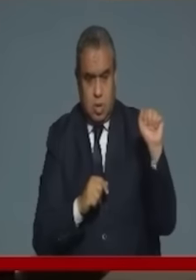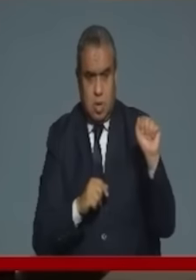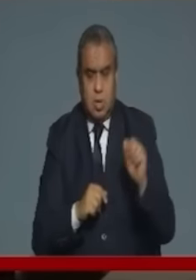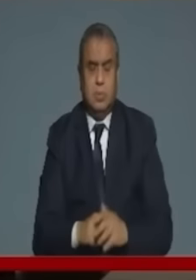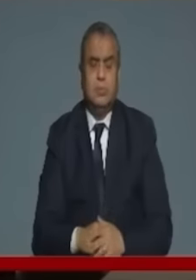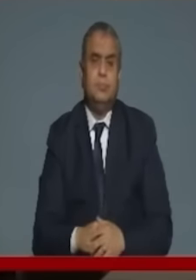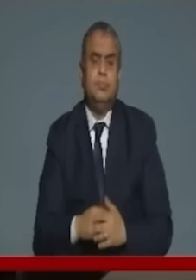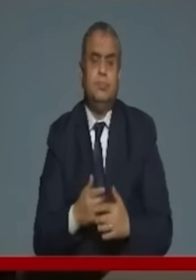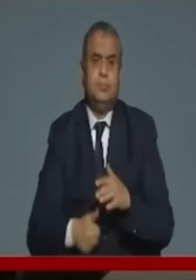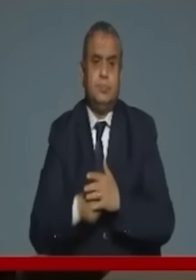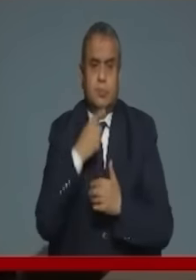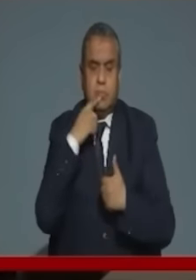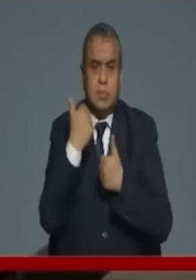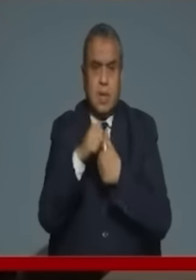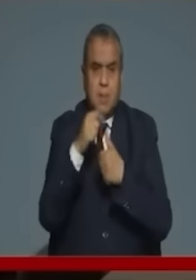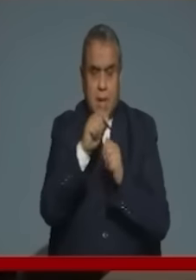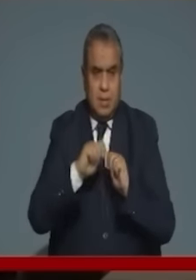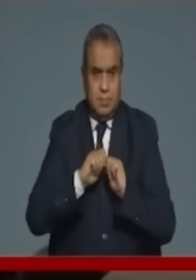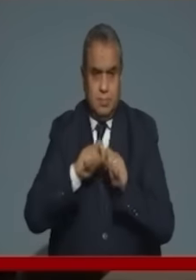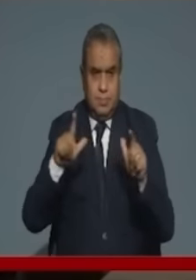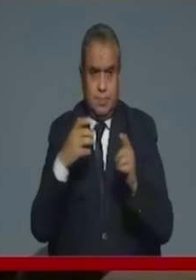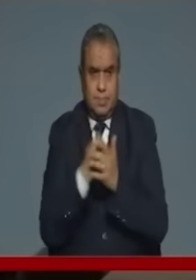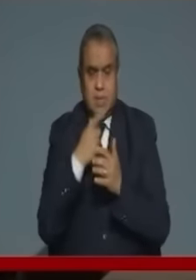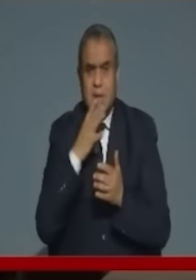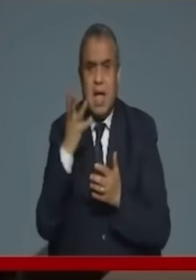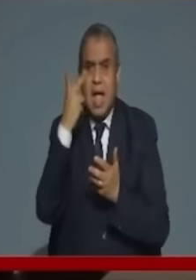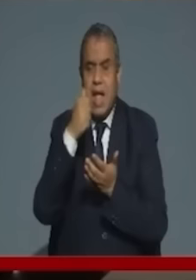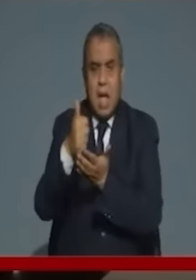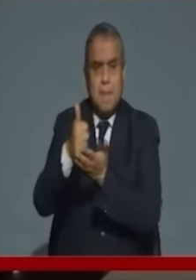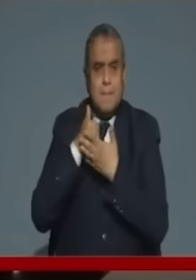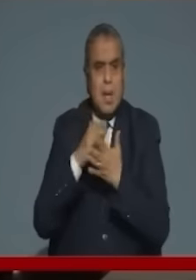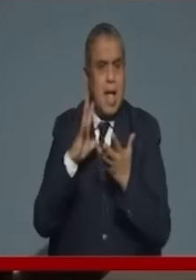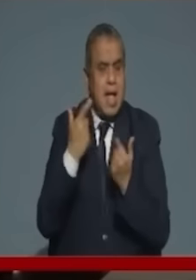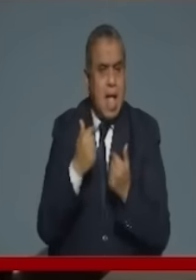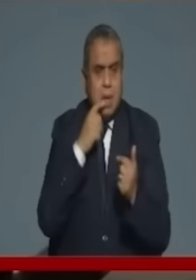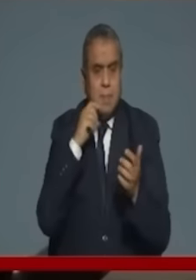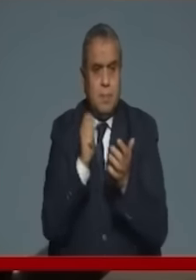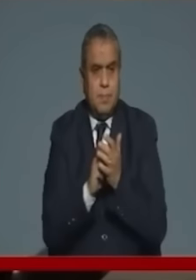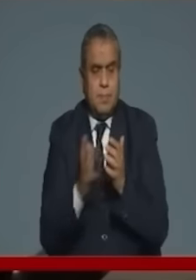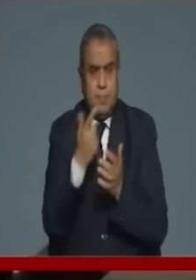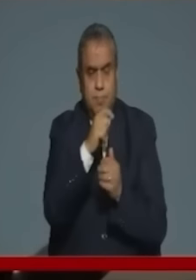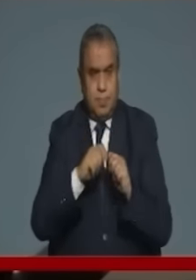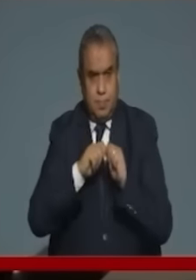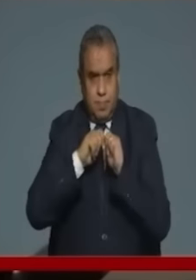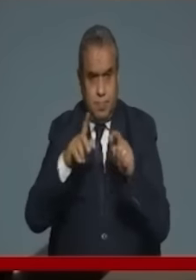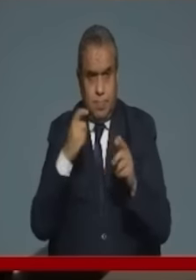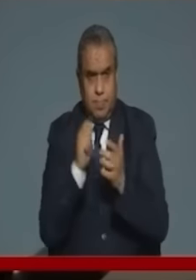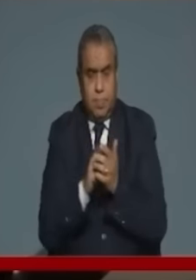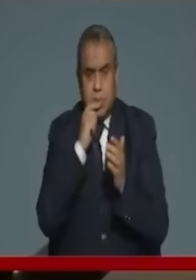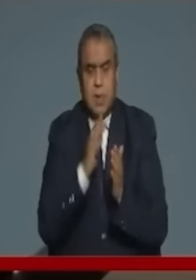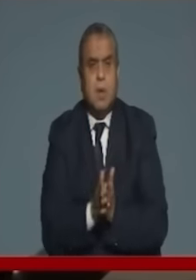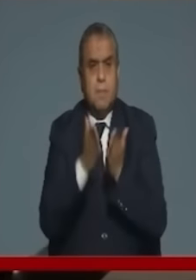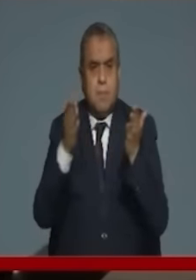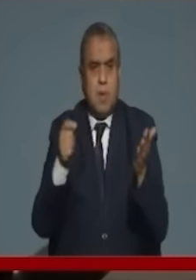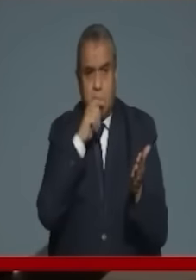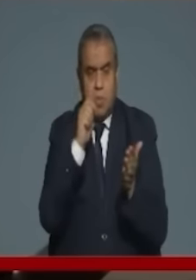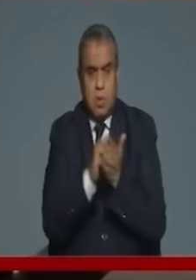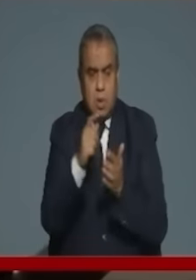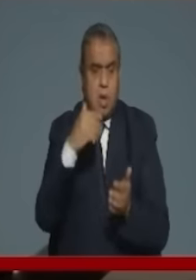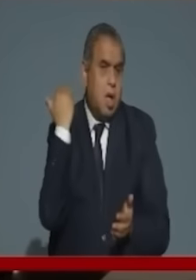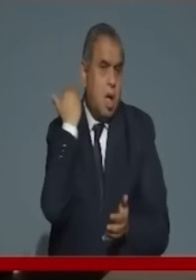يمكن يتبقى بس ان احنا نقول ايه وصل كذا وصل كذا وصل كذا، وعشان كده انا بدات بالكلام عشان تبقى الامور واضحه يعني. الارقام اللي